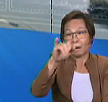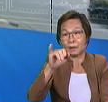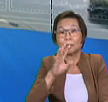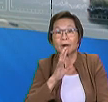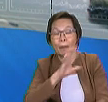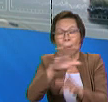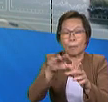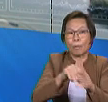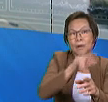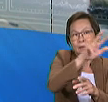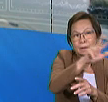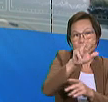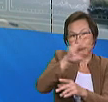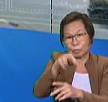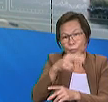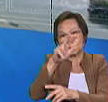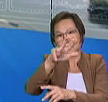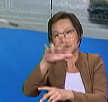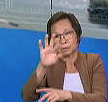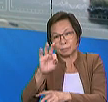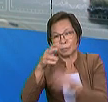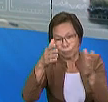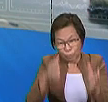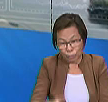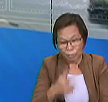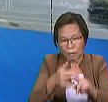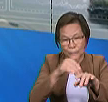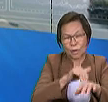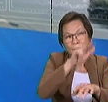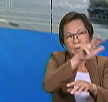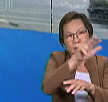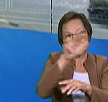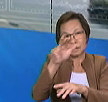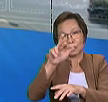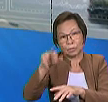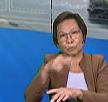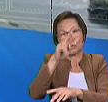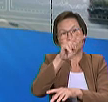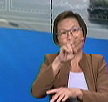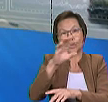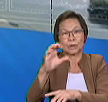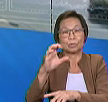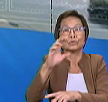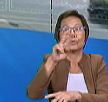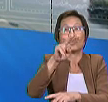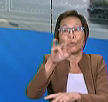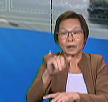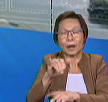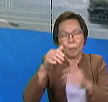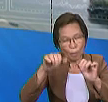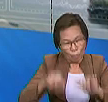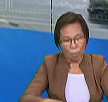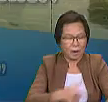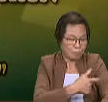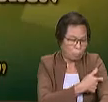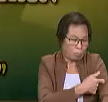melibatkan seramai Rp33.000 39 penduduk daripada 33220 6 yang layak